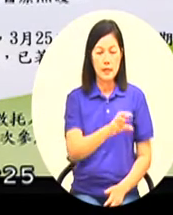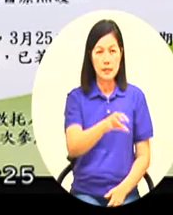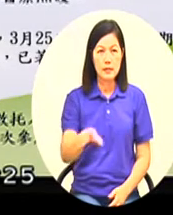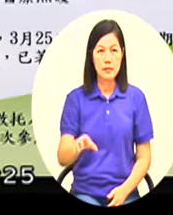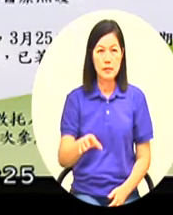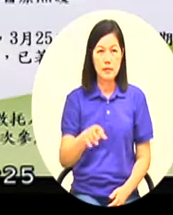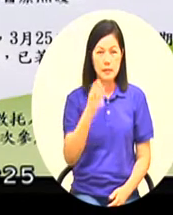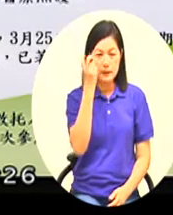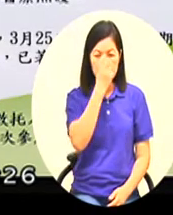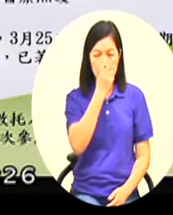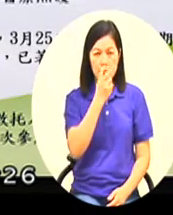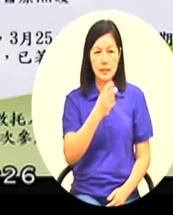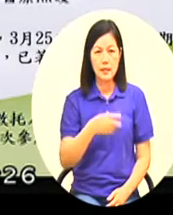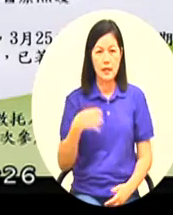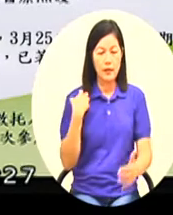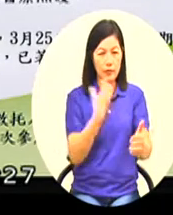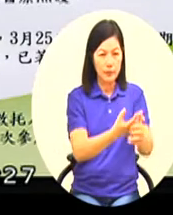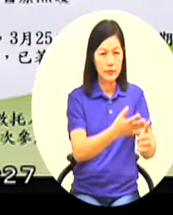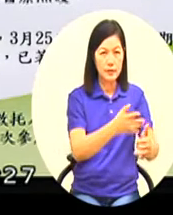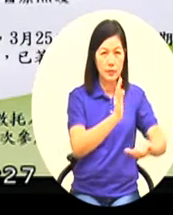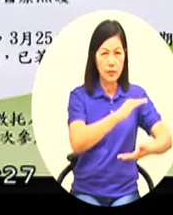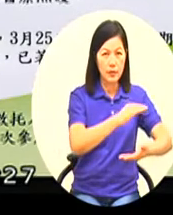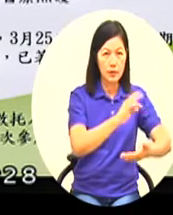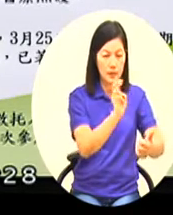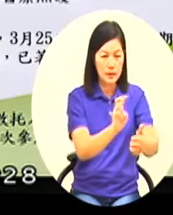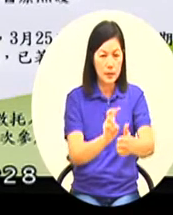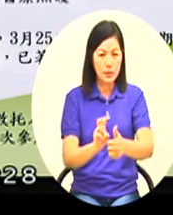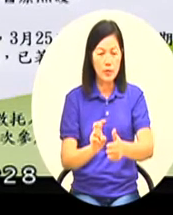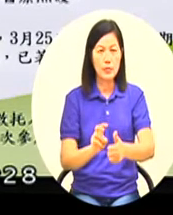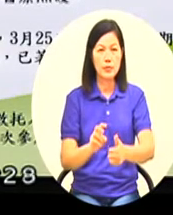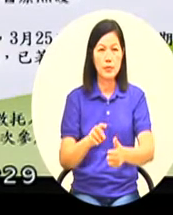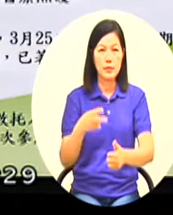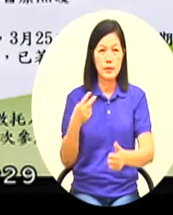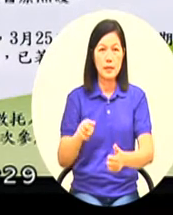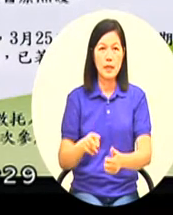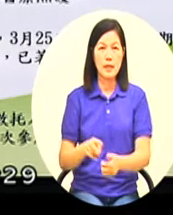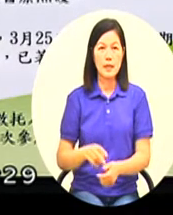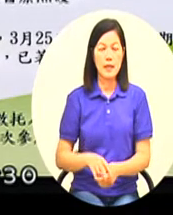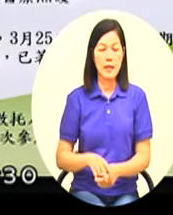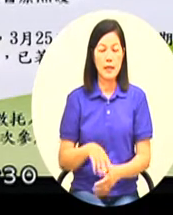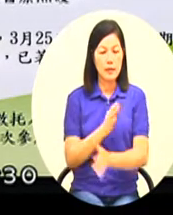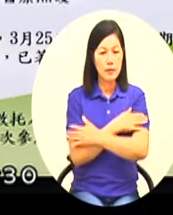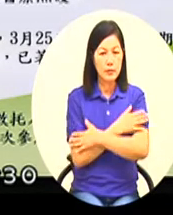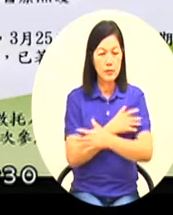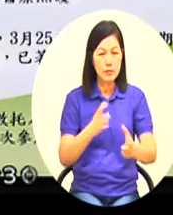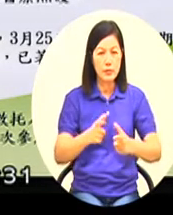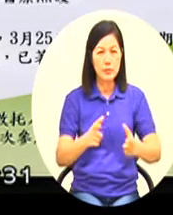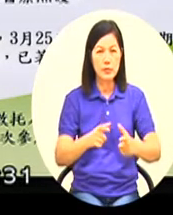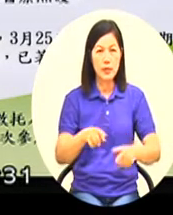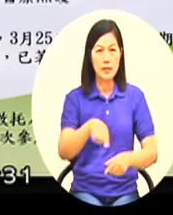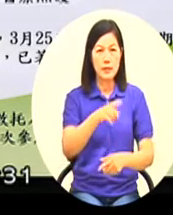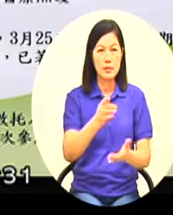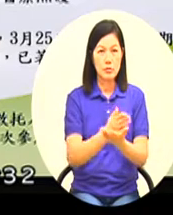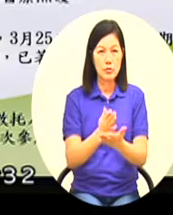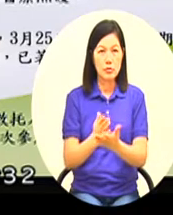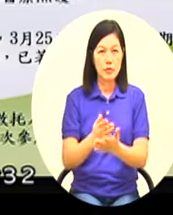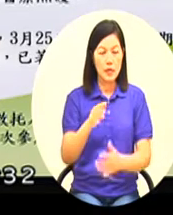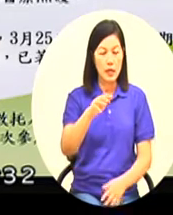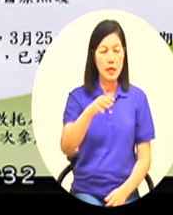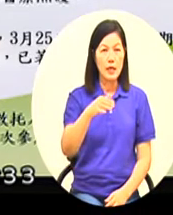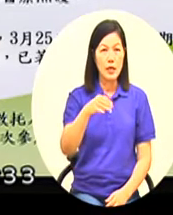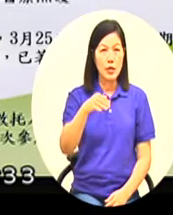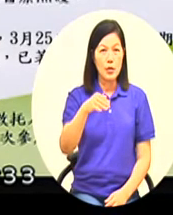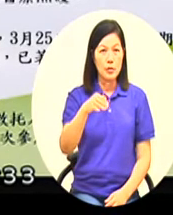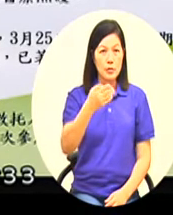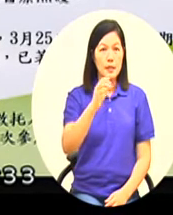包括托育机构，包括他们的一些相关的一些幼儿园等等的。一个总共有908家，他们